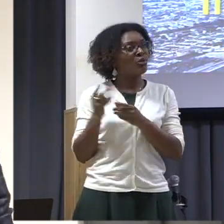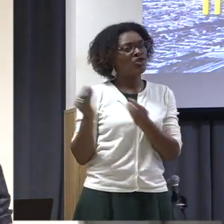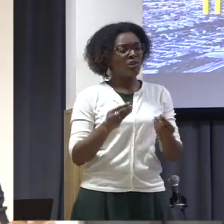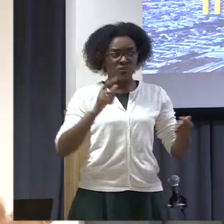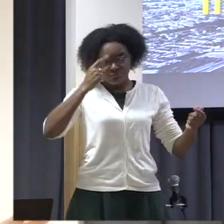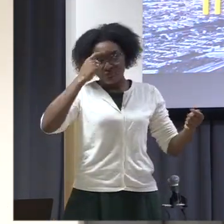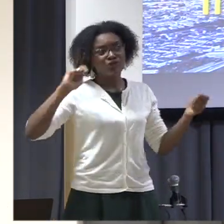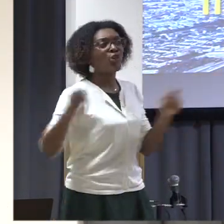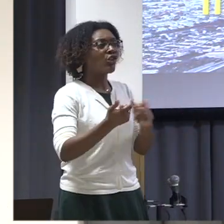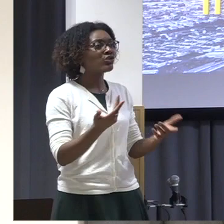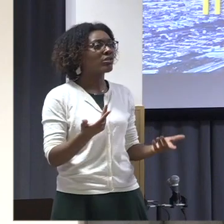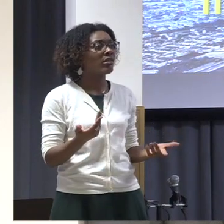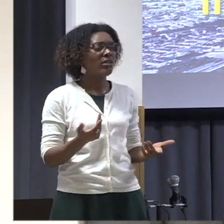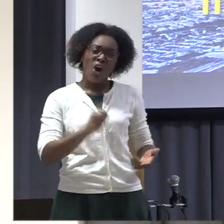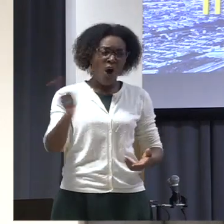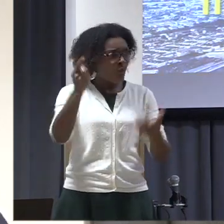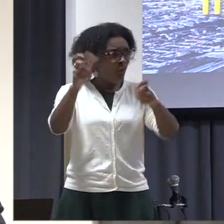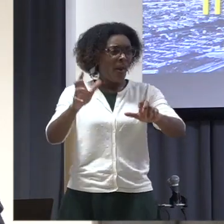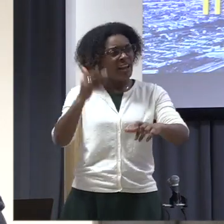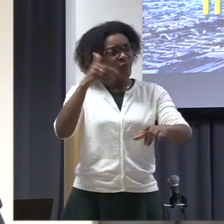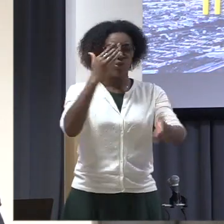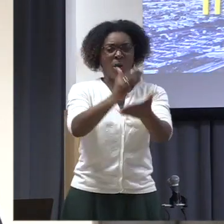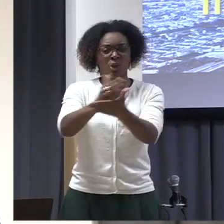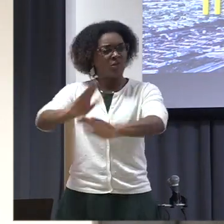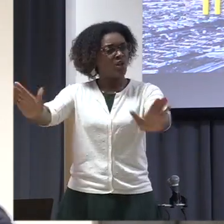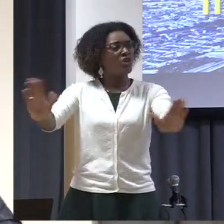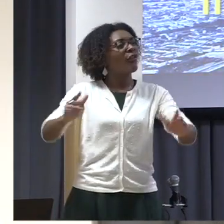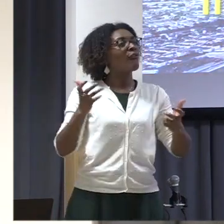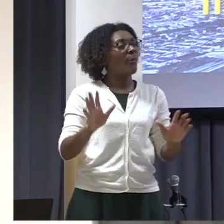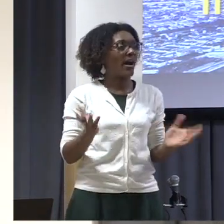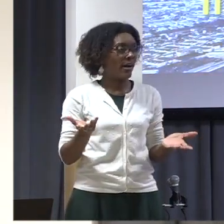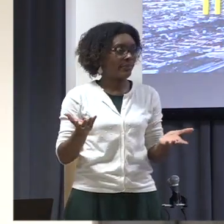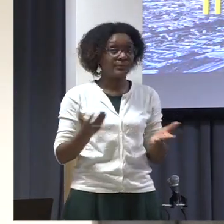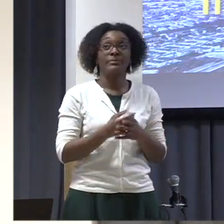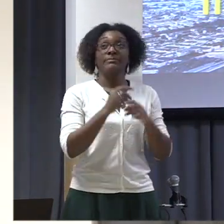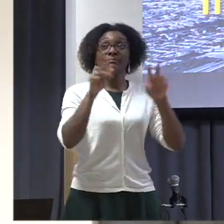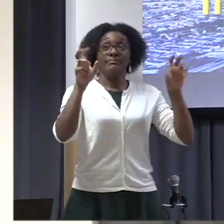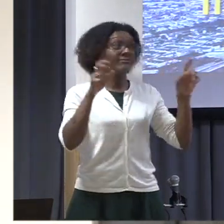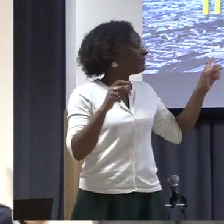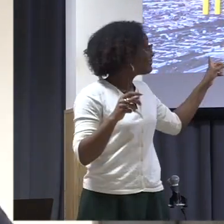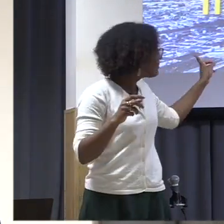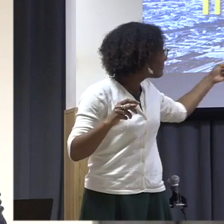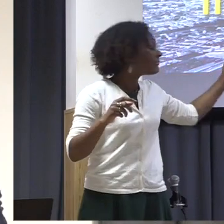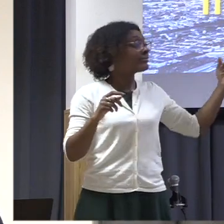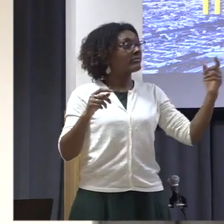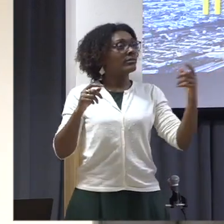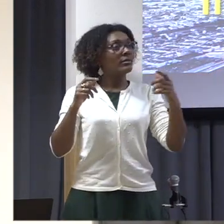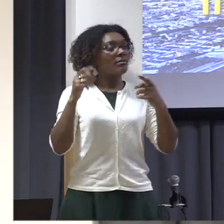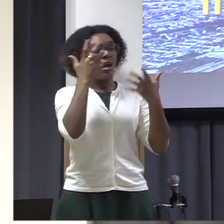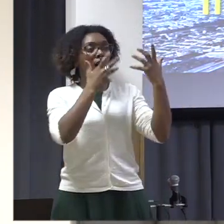faut tout faire pour les arrêter ils ont bouleversé le monde parce que il avait